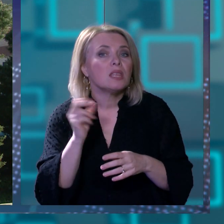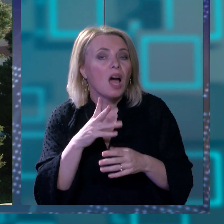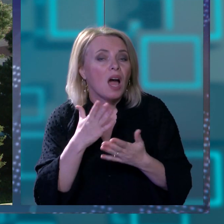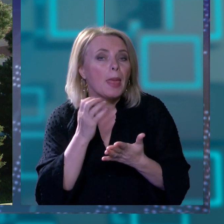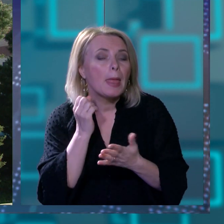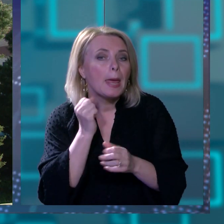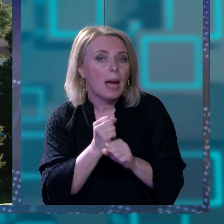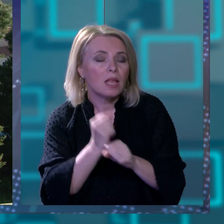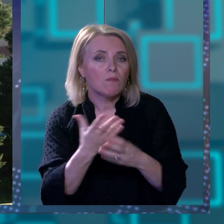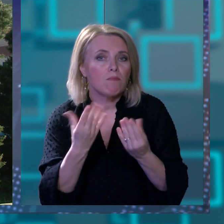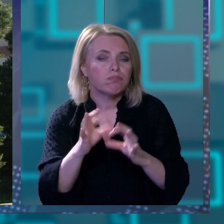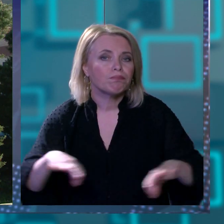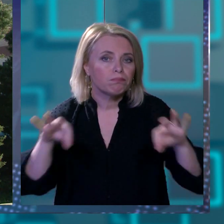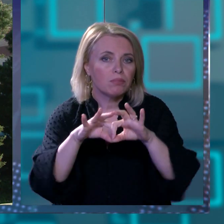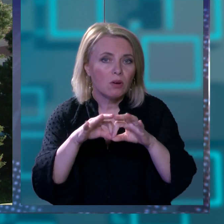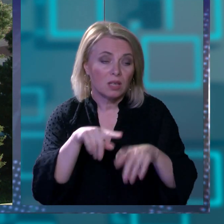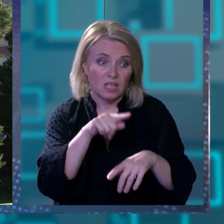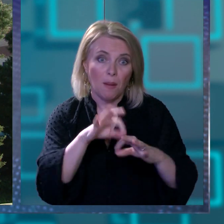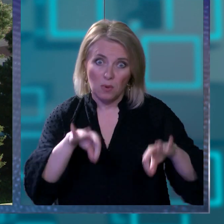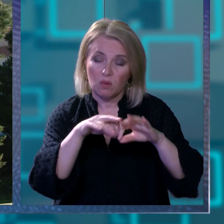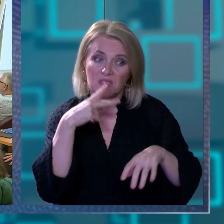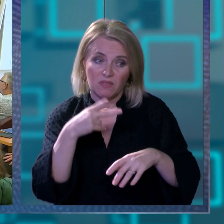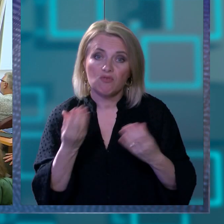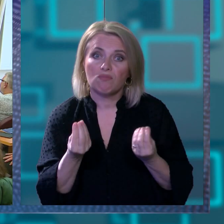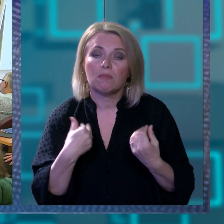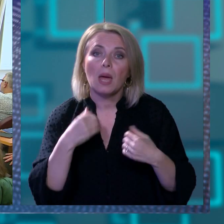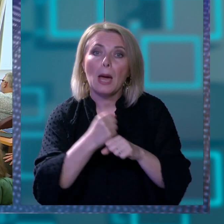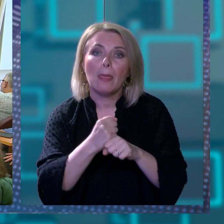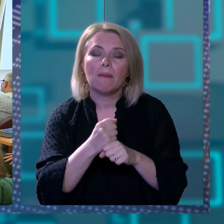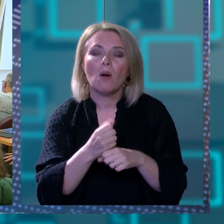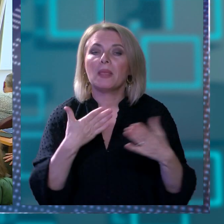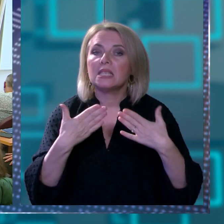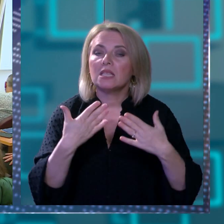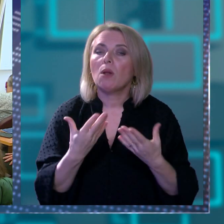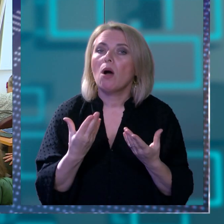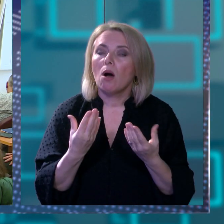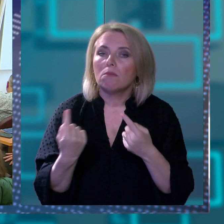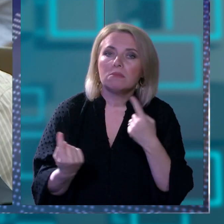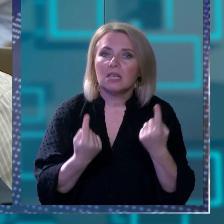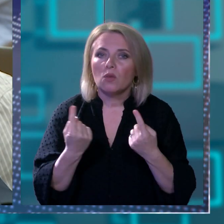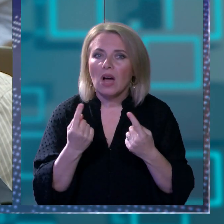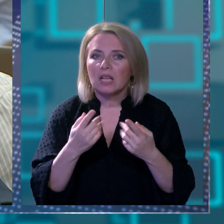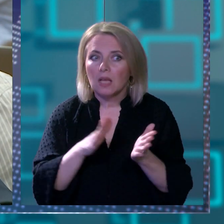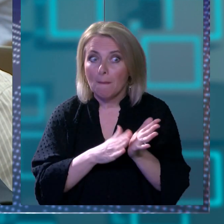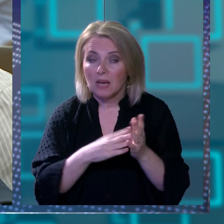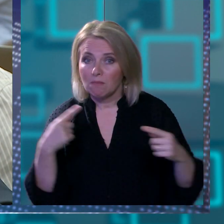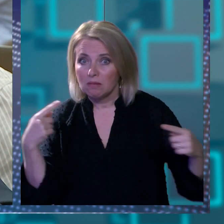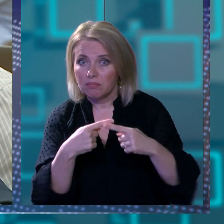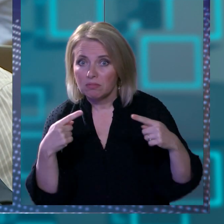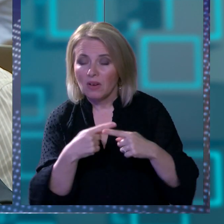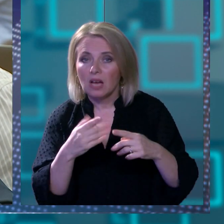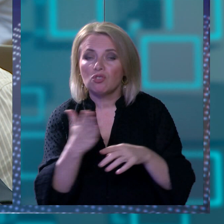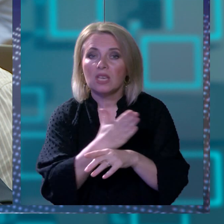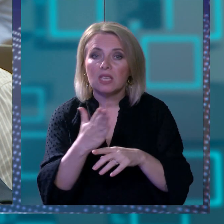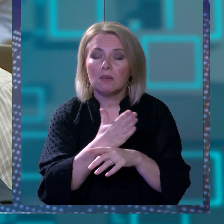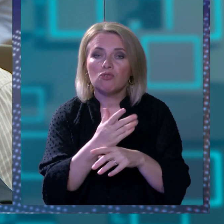onda vidi na tim projektima što se radi. Na sjednici je bilo i nekoliko spornih situacija poput prepirke između